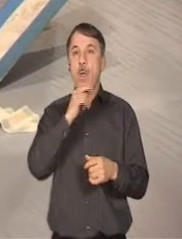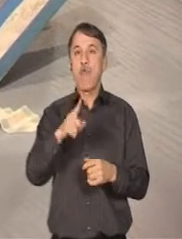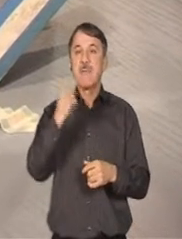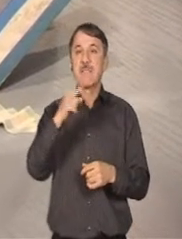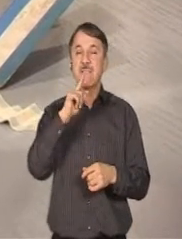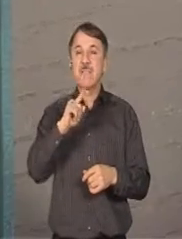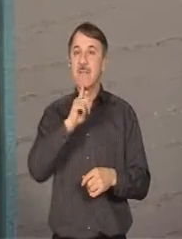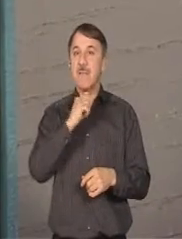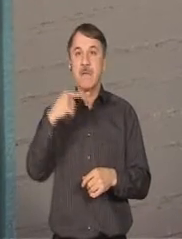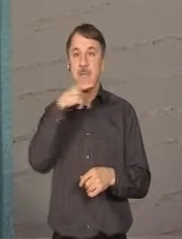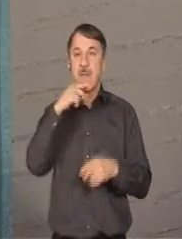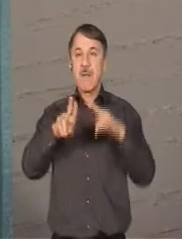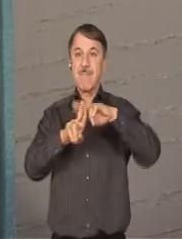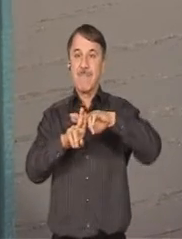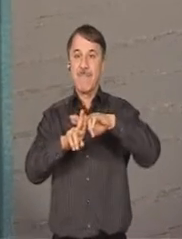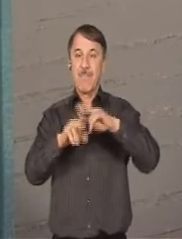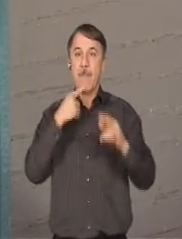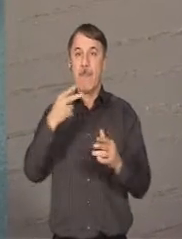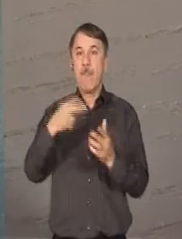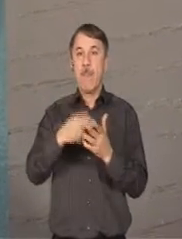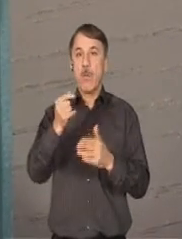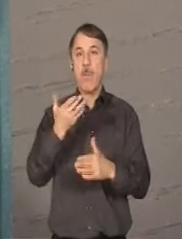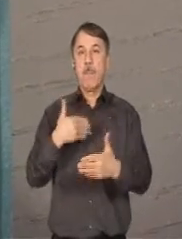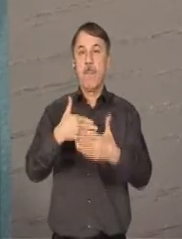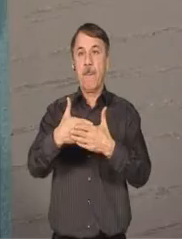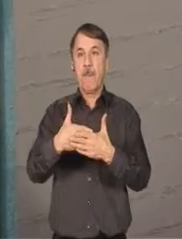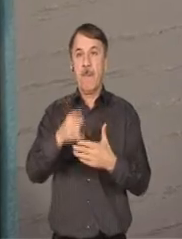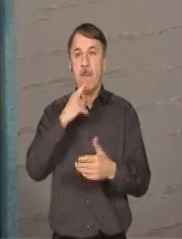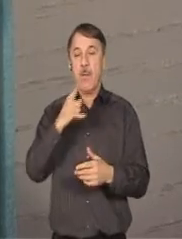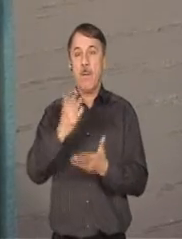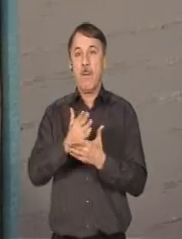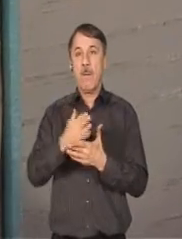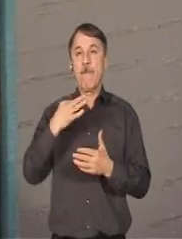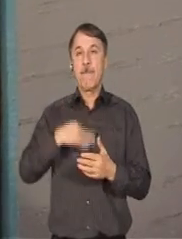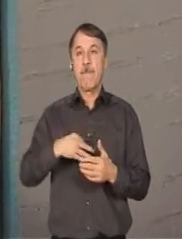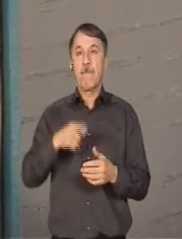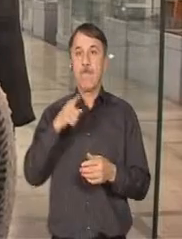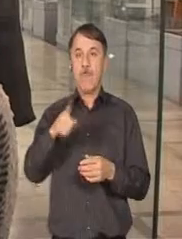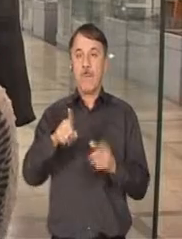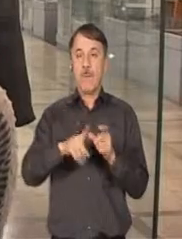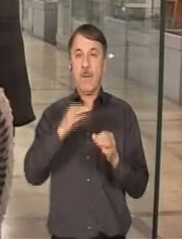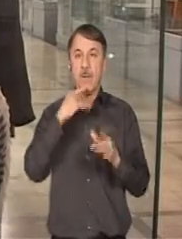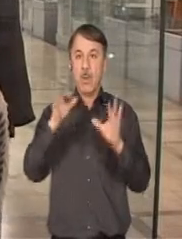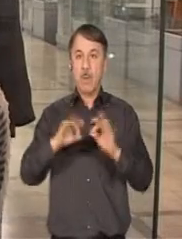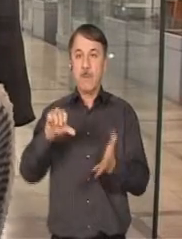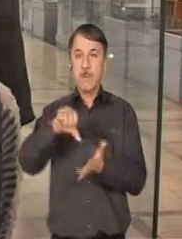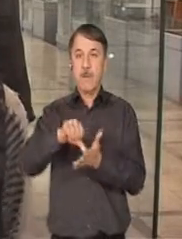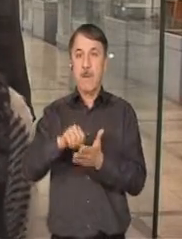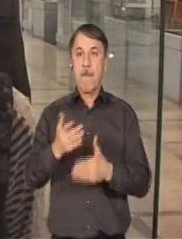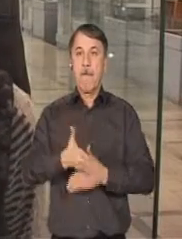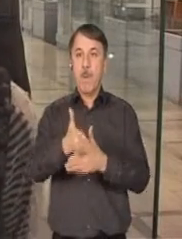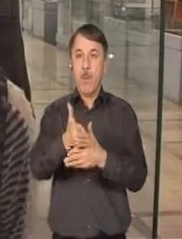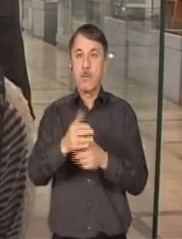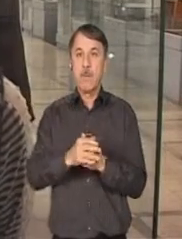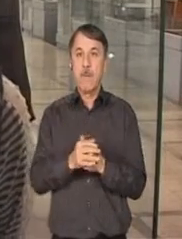članove Crvenog krsta. 90. godina 20. veka taj krug se proširuje i na vojna lica. U Balkanskim ratima, Prvom svetskom